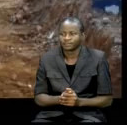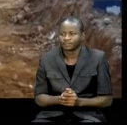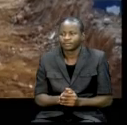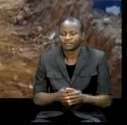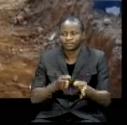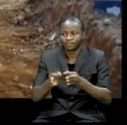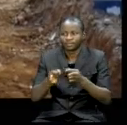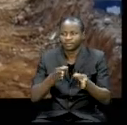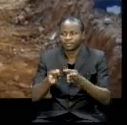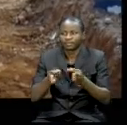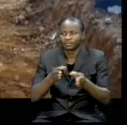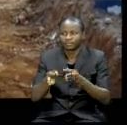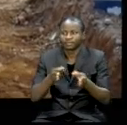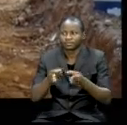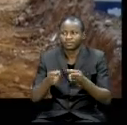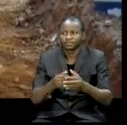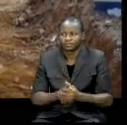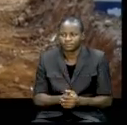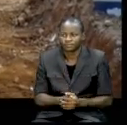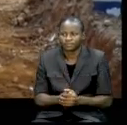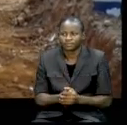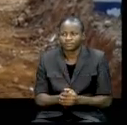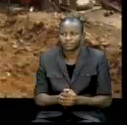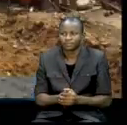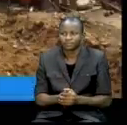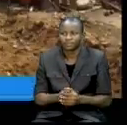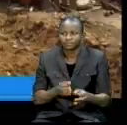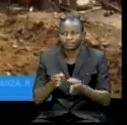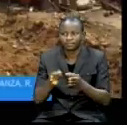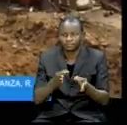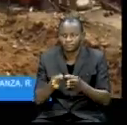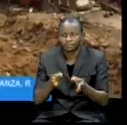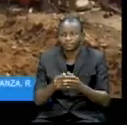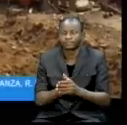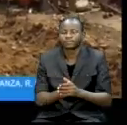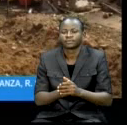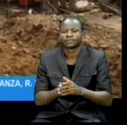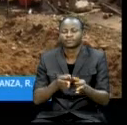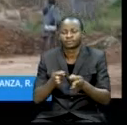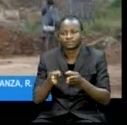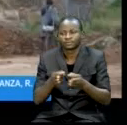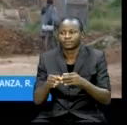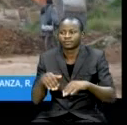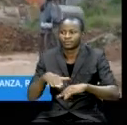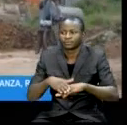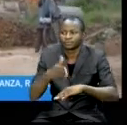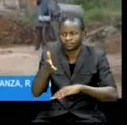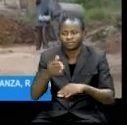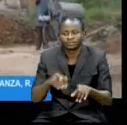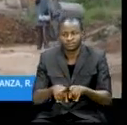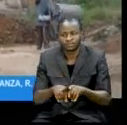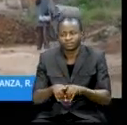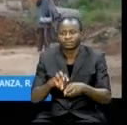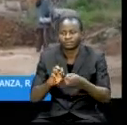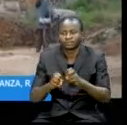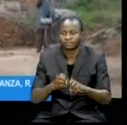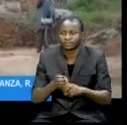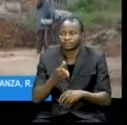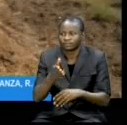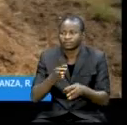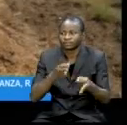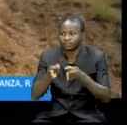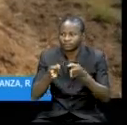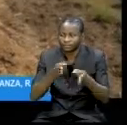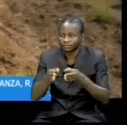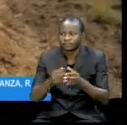l'avenue Kasangounou est d'une importance capitale pour la population du quartier Gambela 2. Partie de l'avenue de l'église, du côté campus